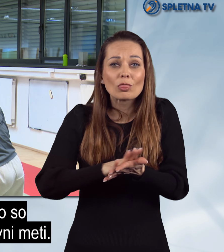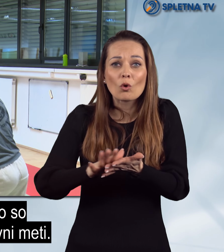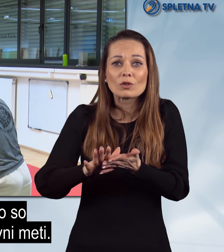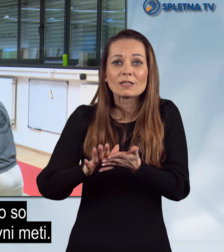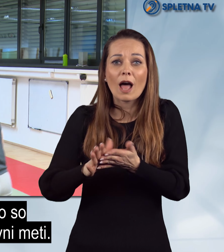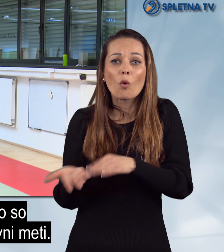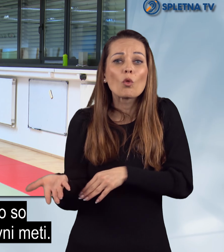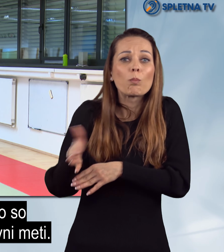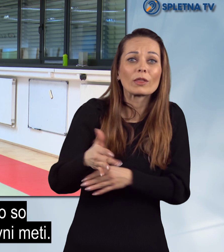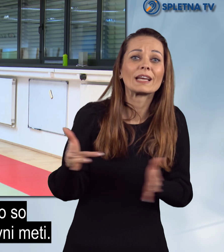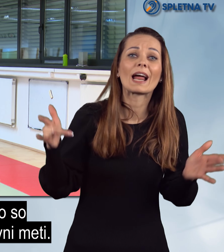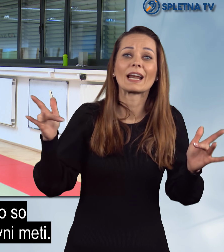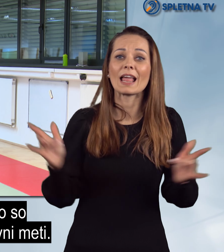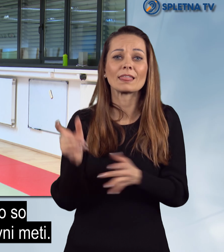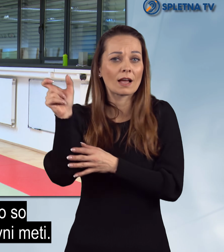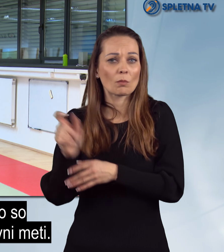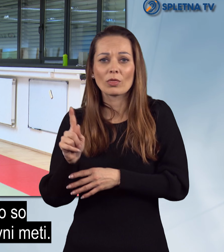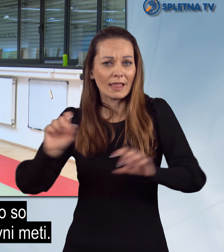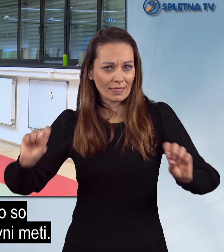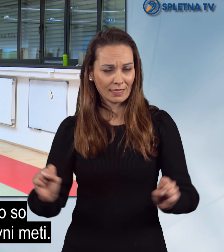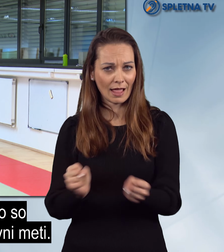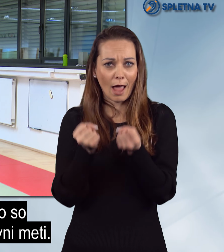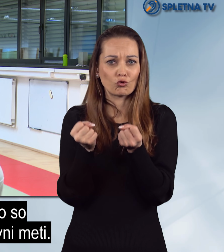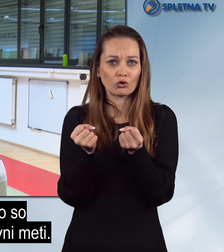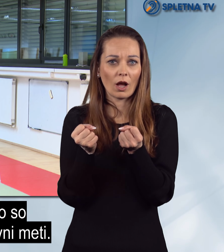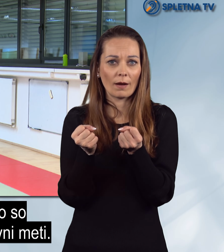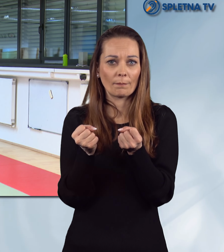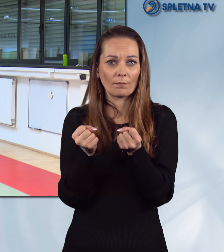podiranje nasprotnika, se pravi, ni nekaj težkih metov.